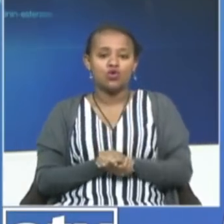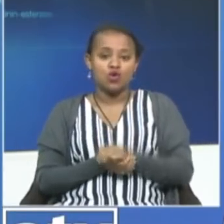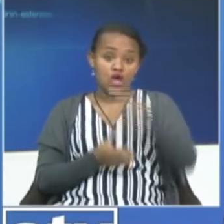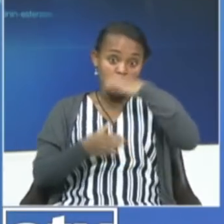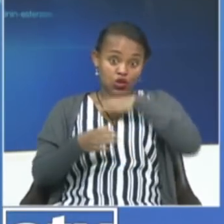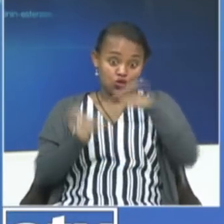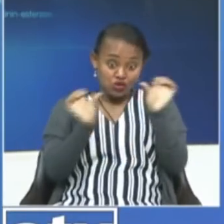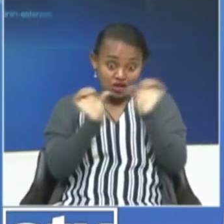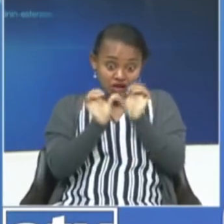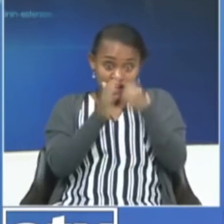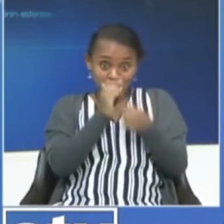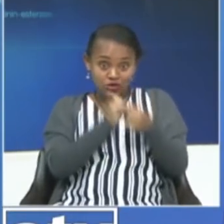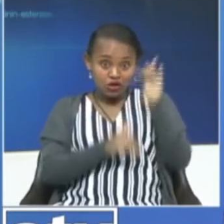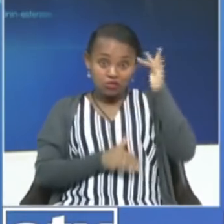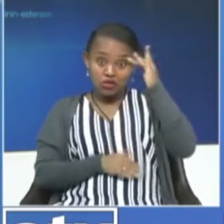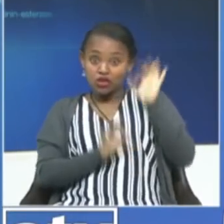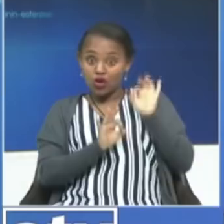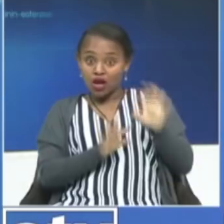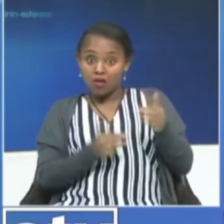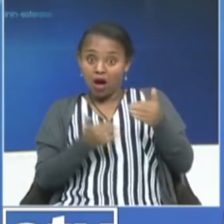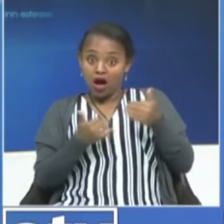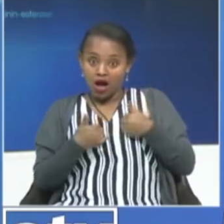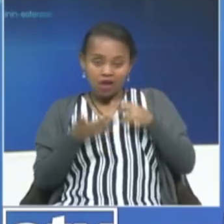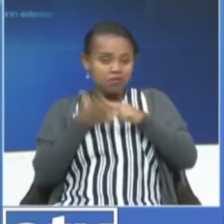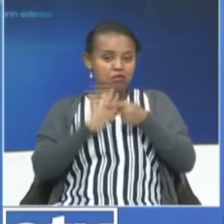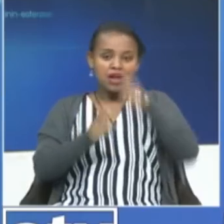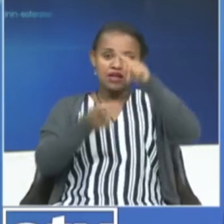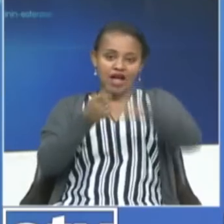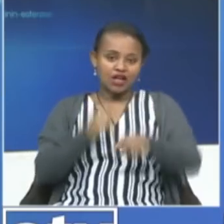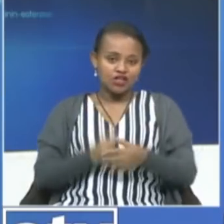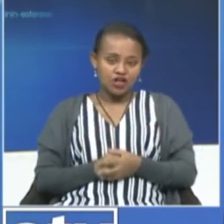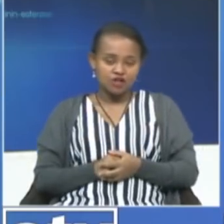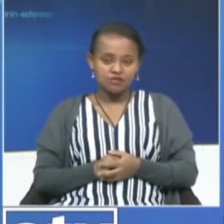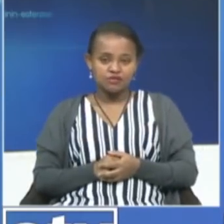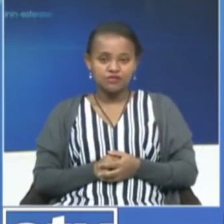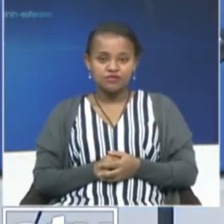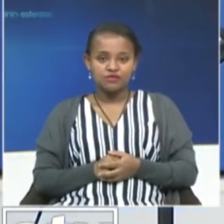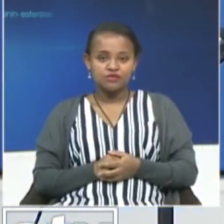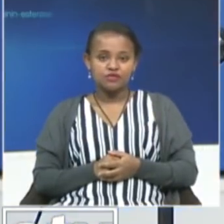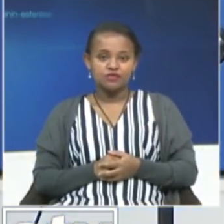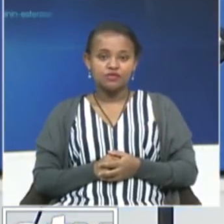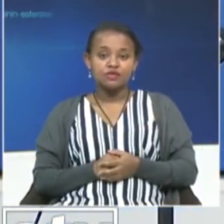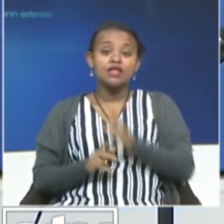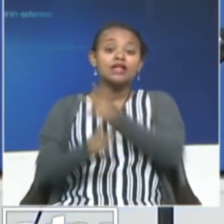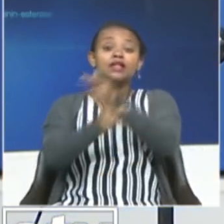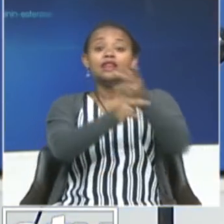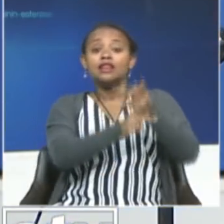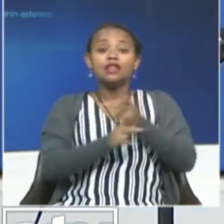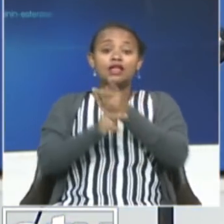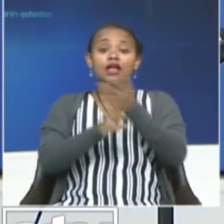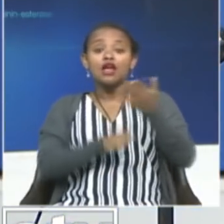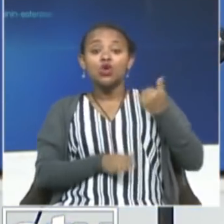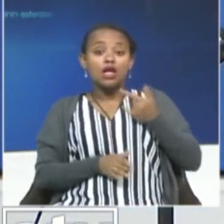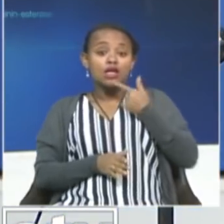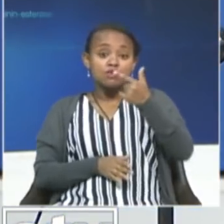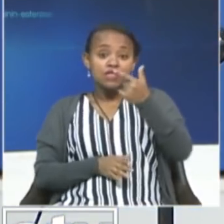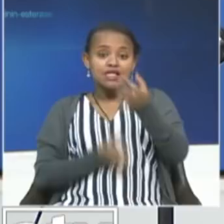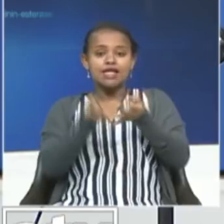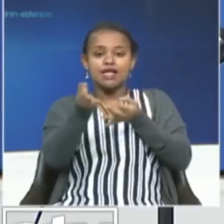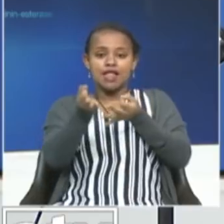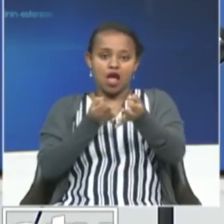ትኩሳት ስለተለካ ብቻ በሽታውን የለምም አለምም ማለት አንችልም። መልካም። ስለዚህ ጥንቃቄዎቹን ቀደም ሲል